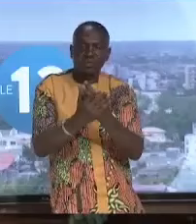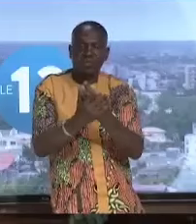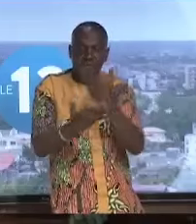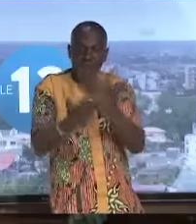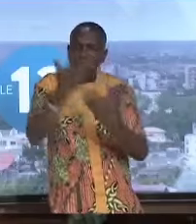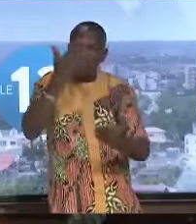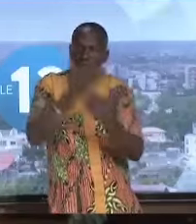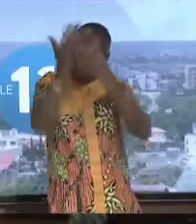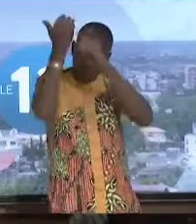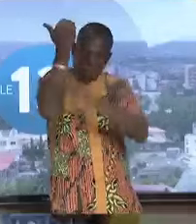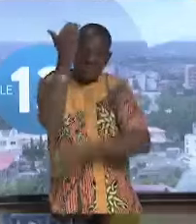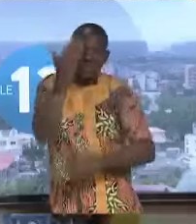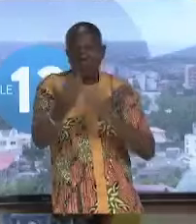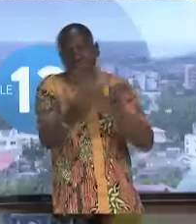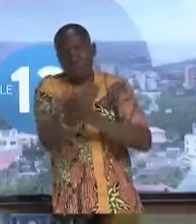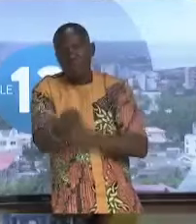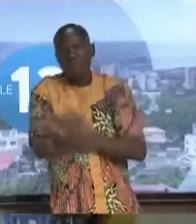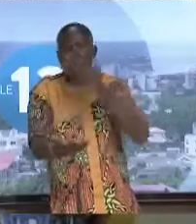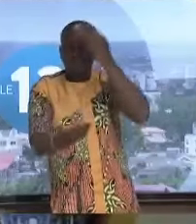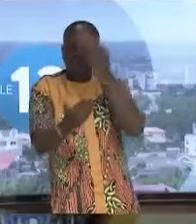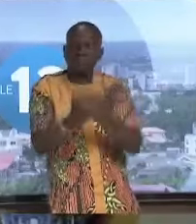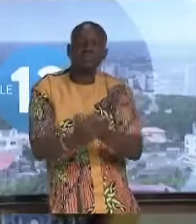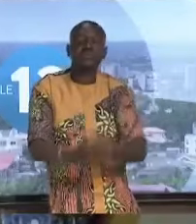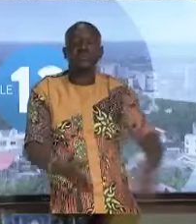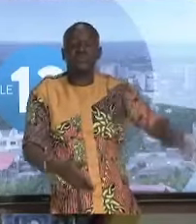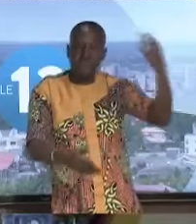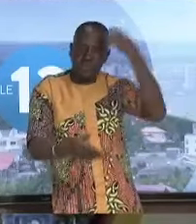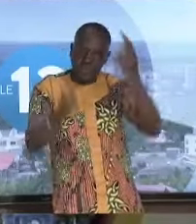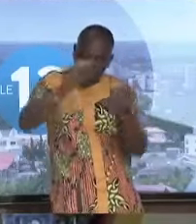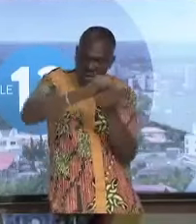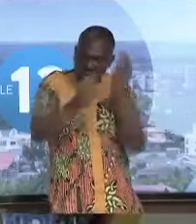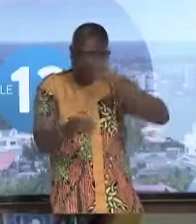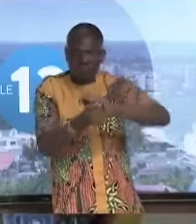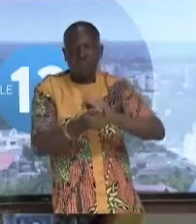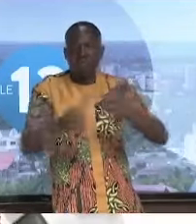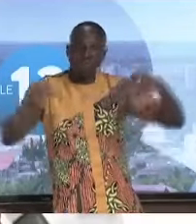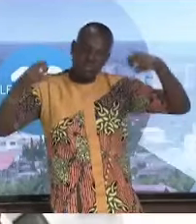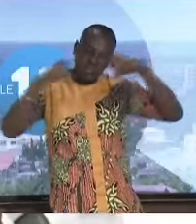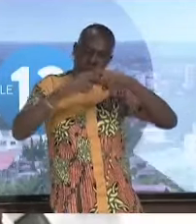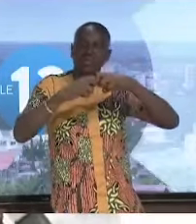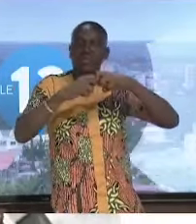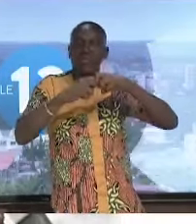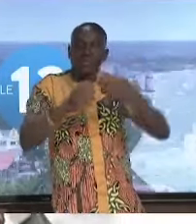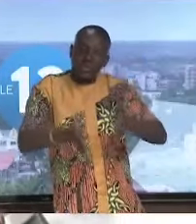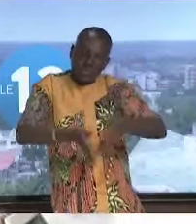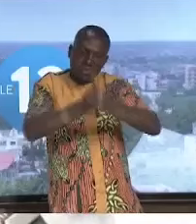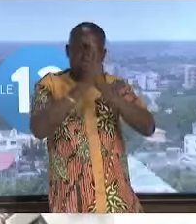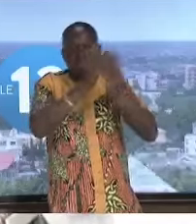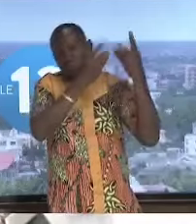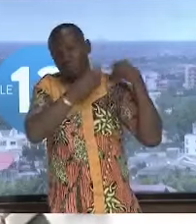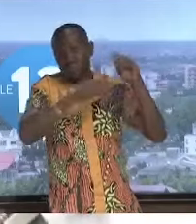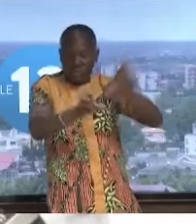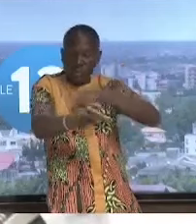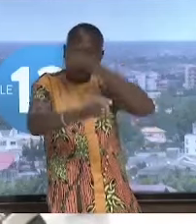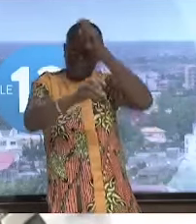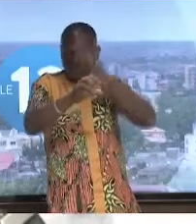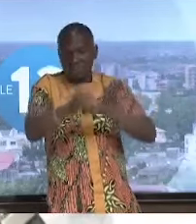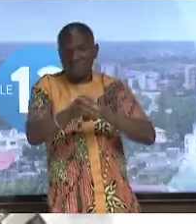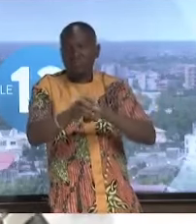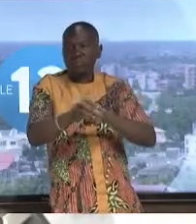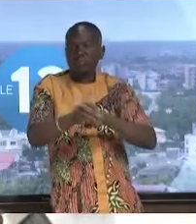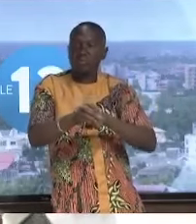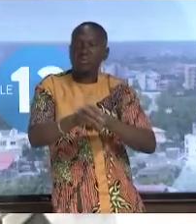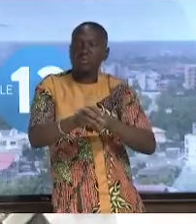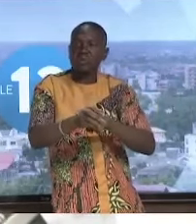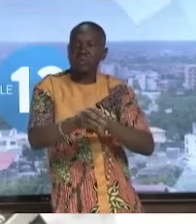pour l'accroissement des recettes de l'État et la transition énergétique. Nous avions demandé depuis longtemps qu'il n'était pas normal